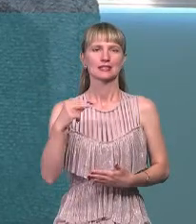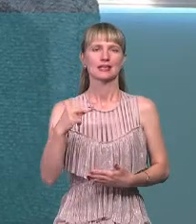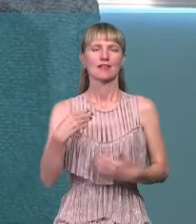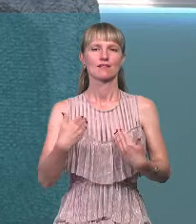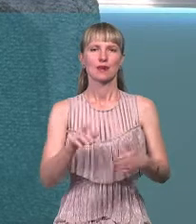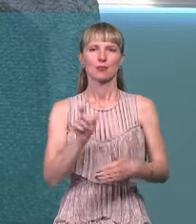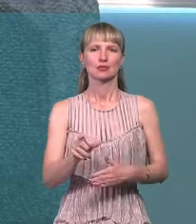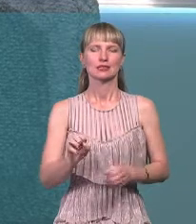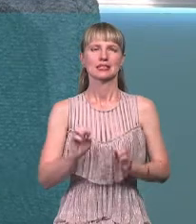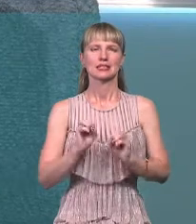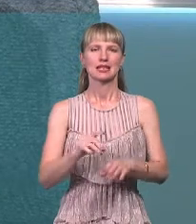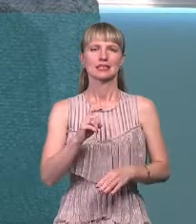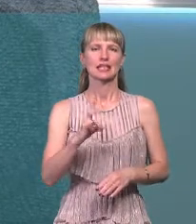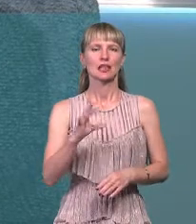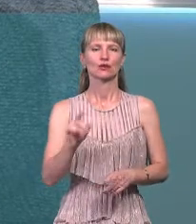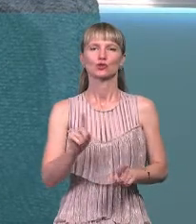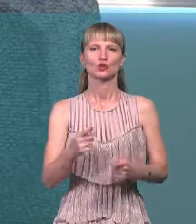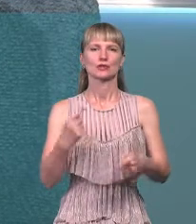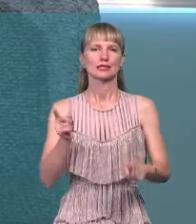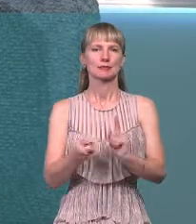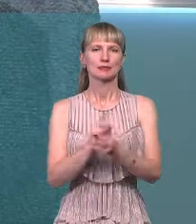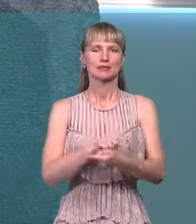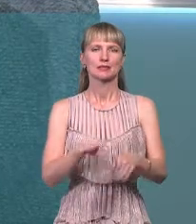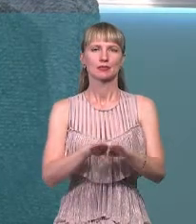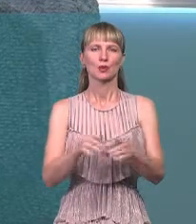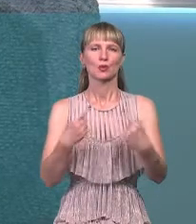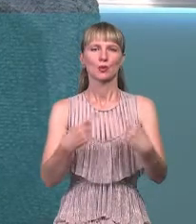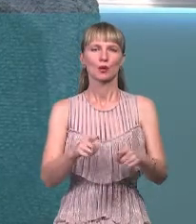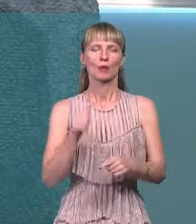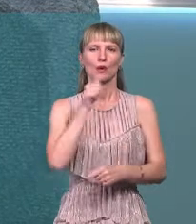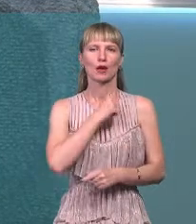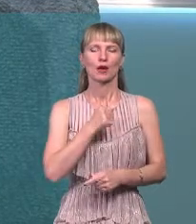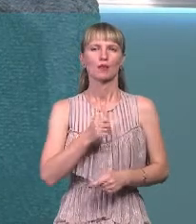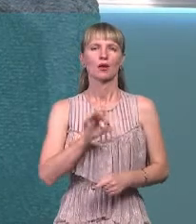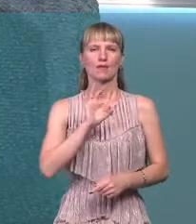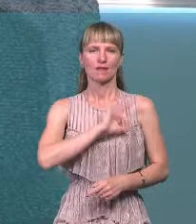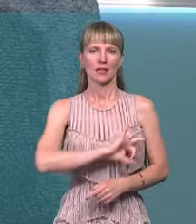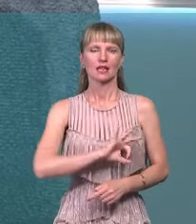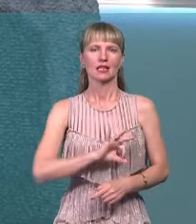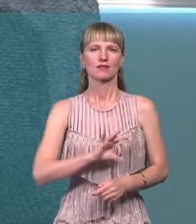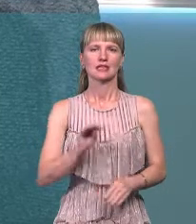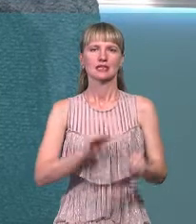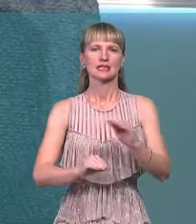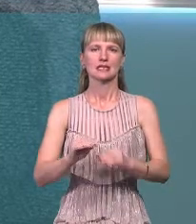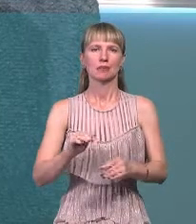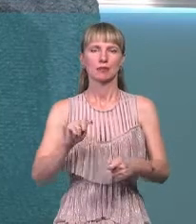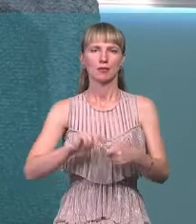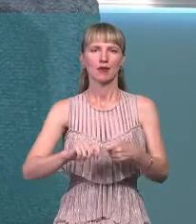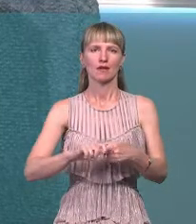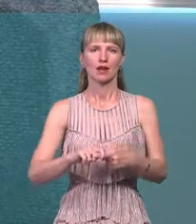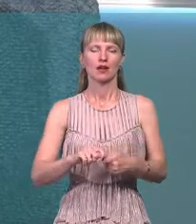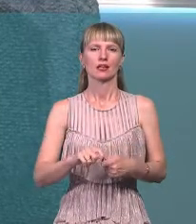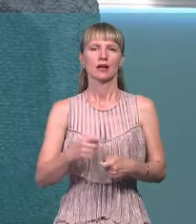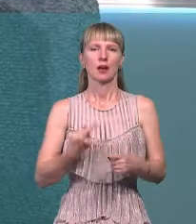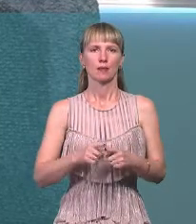цього року? Що змінилося у порівнянні з минулими роками? Та чи ефективна система тестування для об'єктивної оцінки знань? Про це сьогодні у